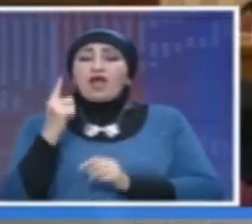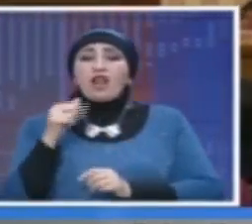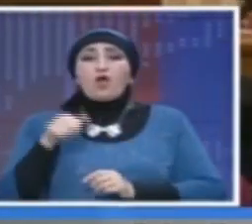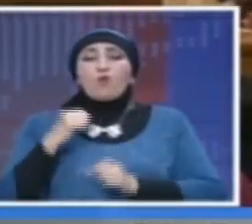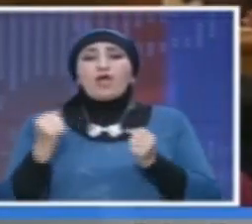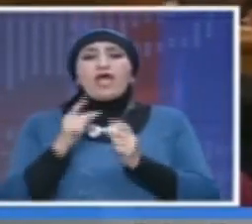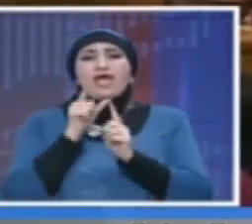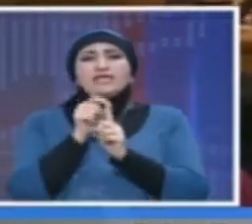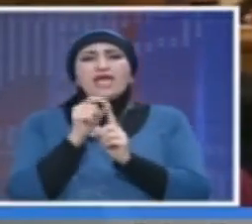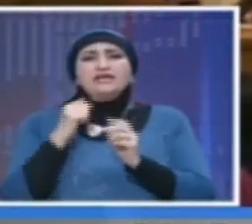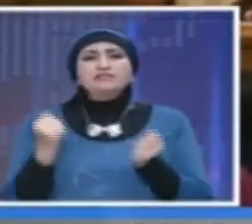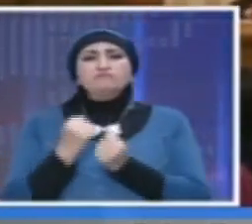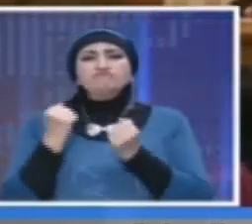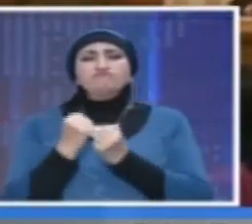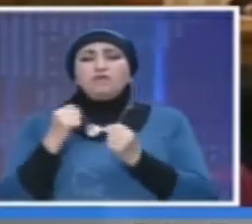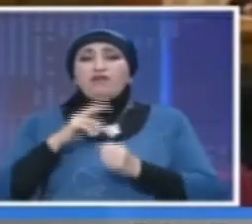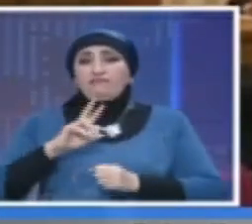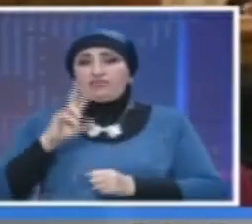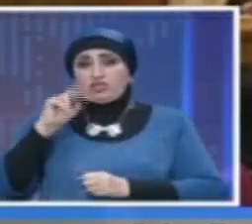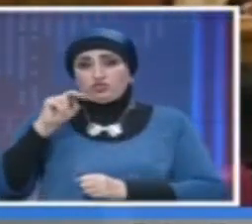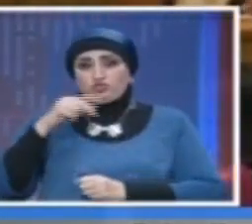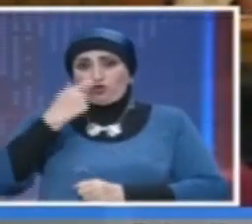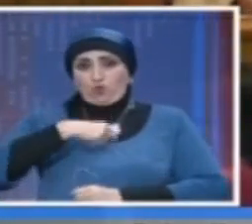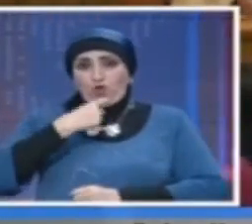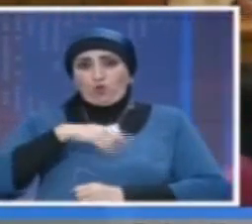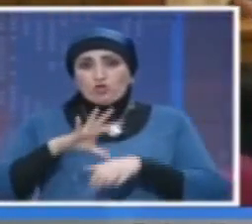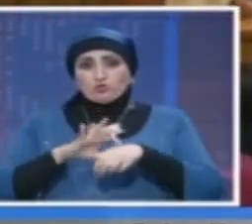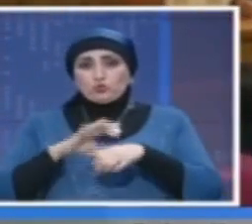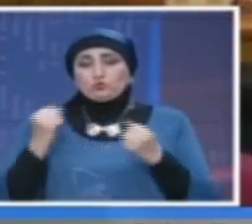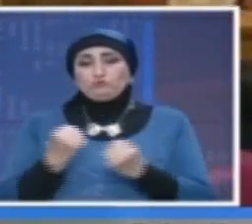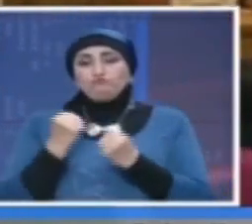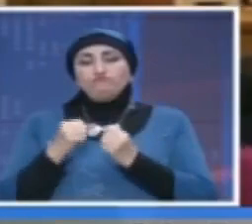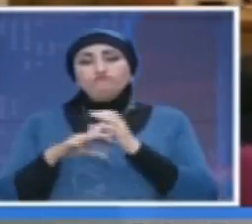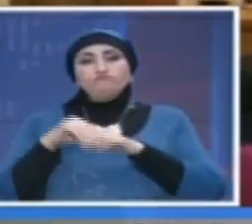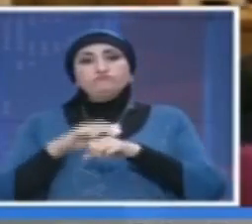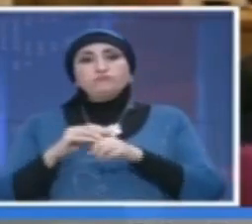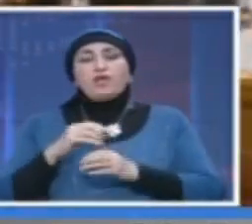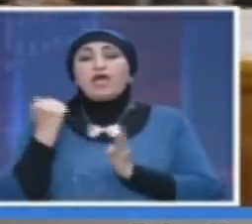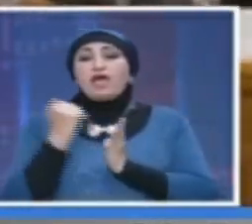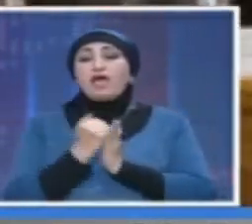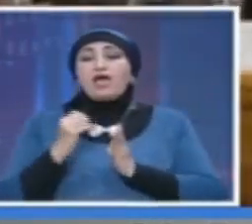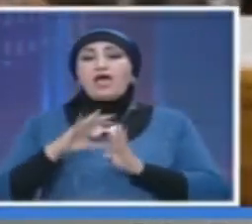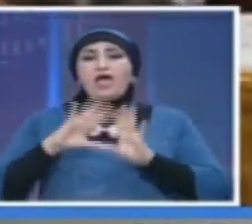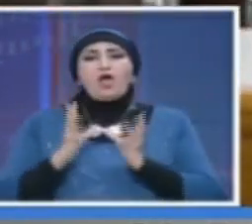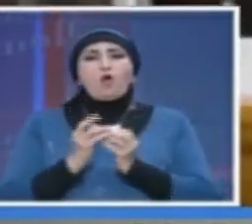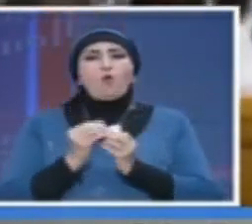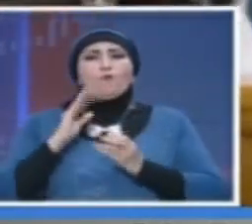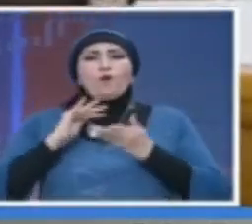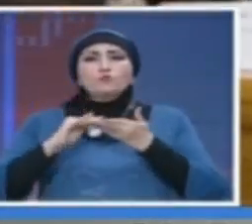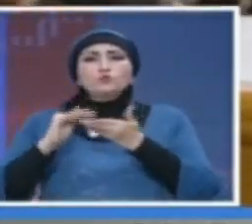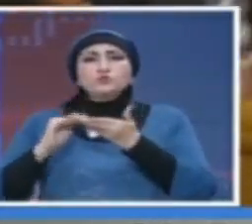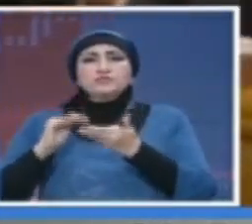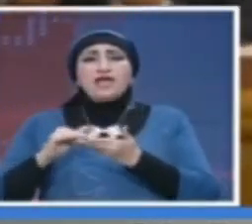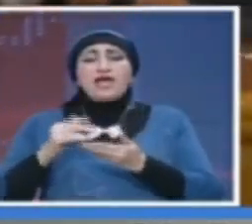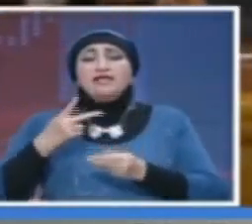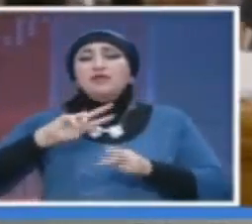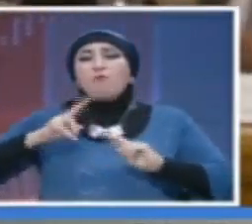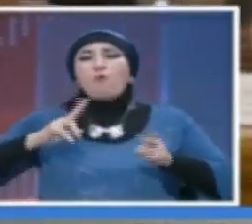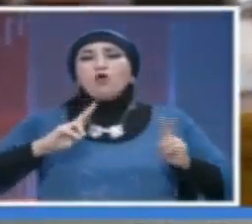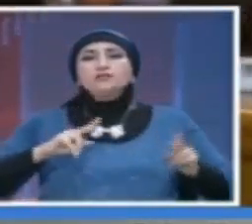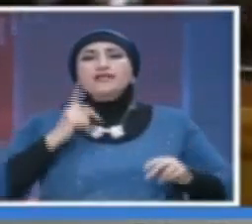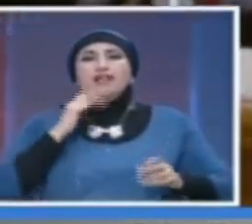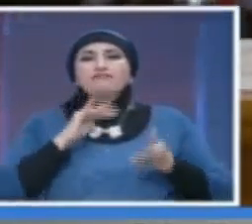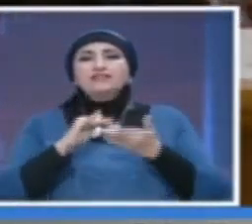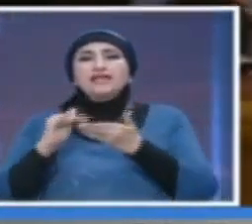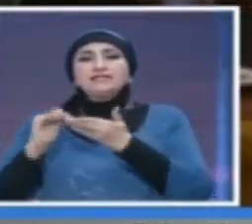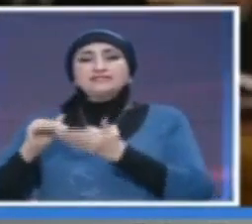الى تأهيل ورفع كفاءة 20 طبيبا ضمن منظومة التأمين الصحي وتغطية كافة الخدمات والتخصصات التي يتم